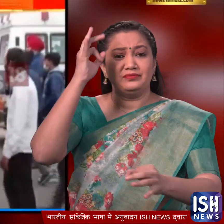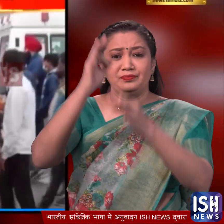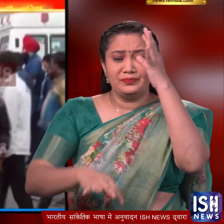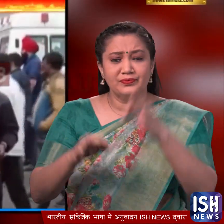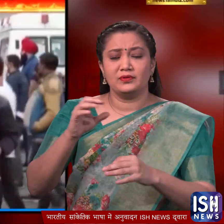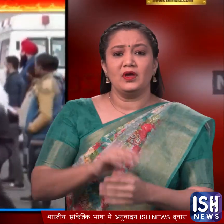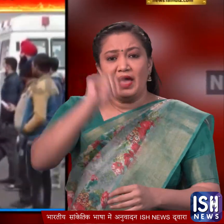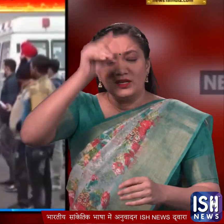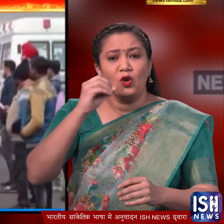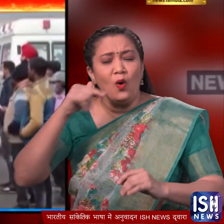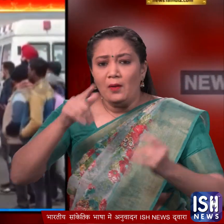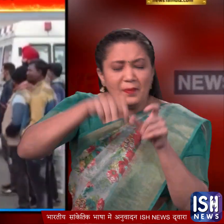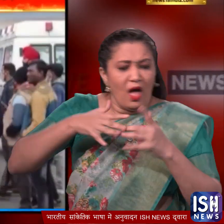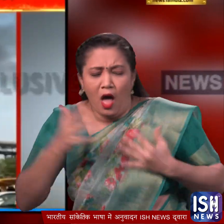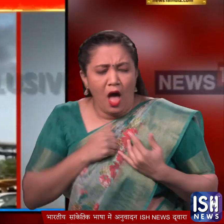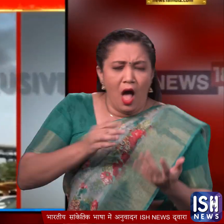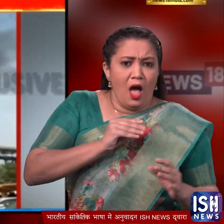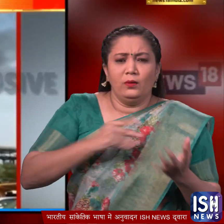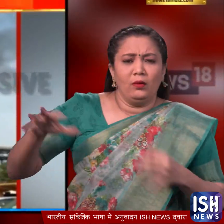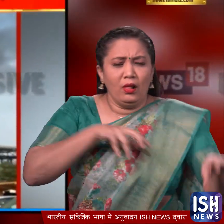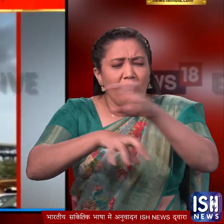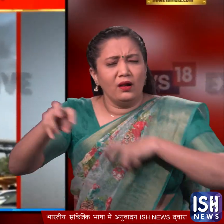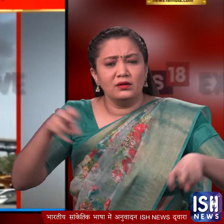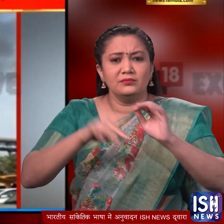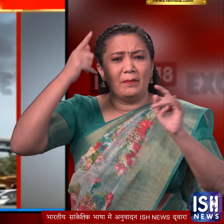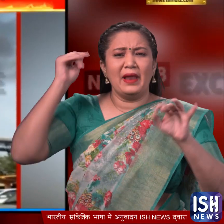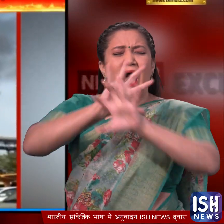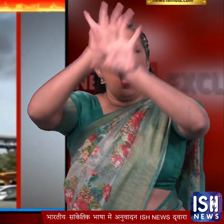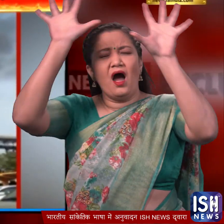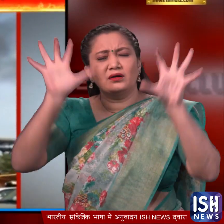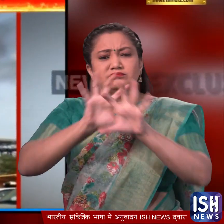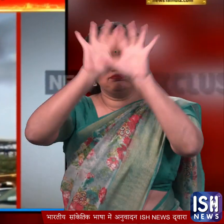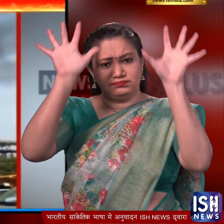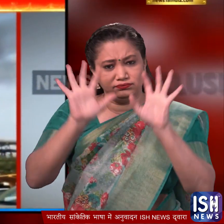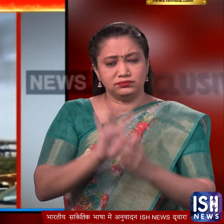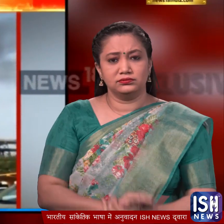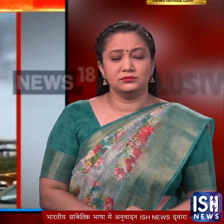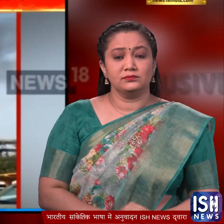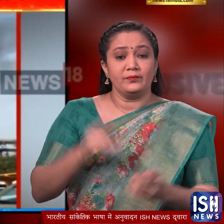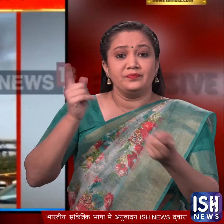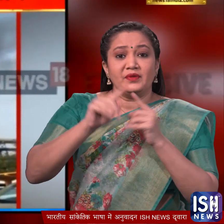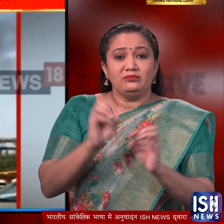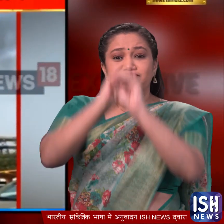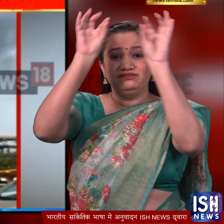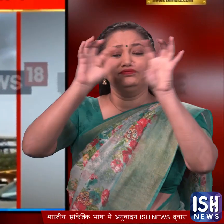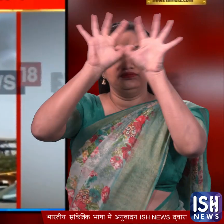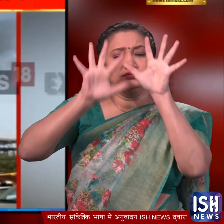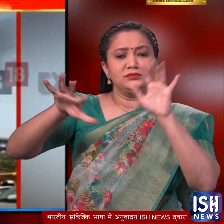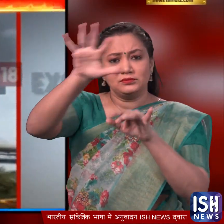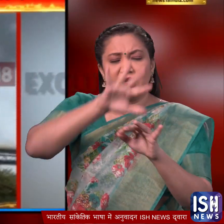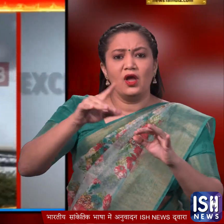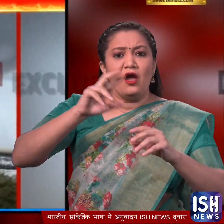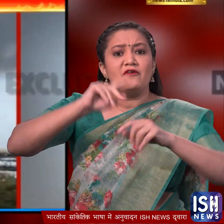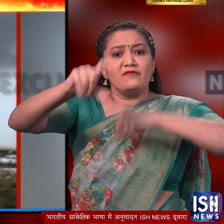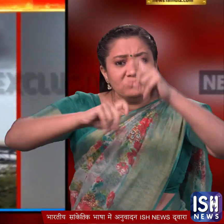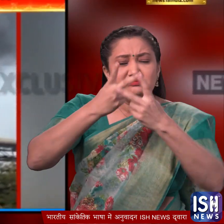आग लगी तो इंडियन ऑयल के परिसर में हड़कंप मच गया। आग लगने की वजह से काला धुआं आसमान की तरफ उठता दिखाई दिया। जिस जगह से धुआं निकलता दिखा वहां